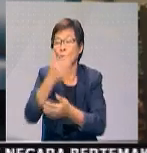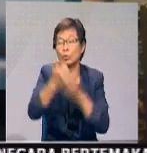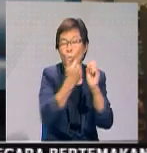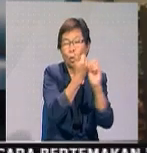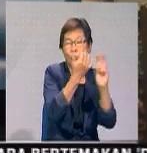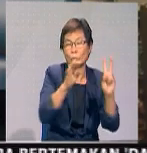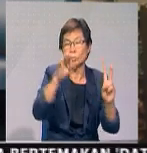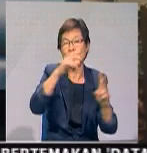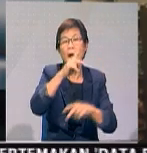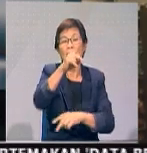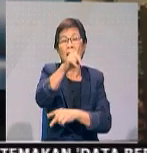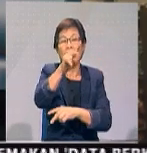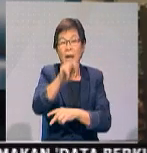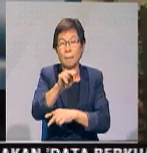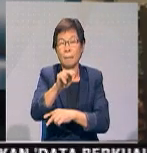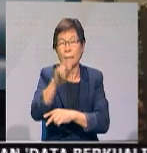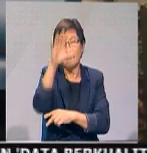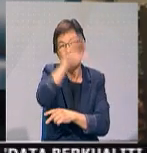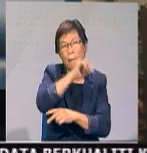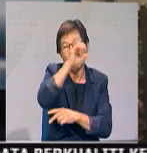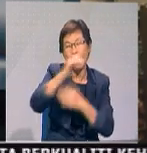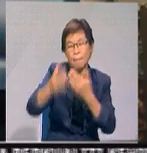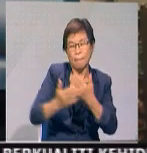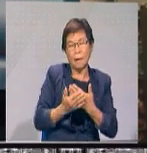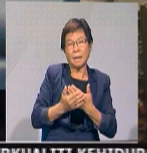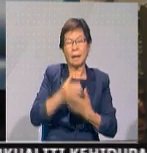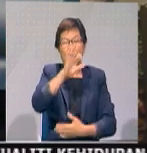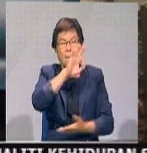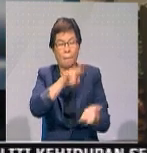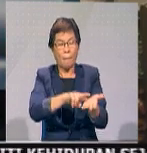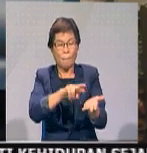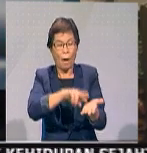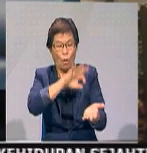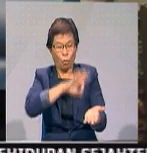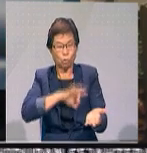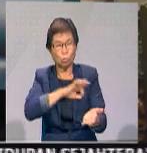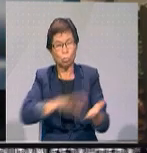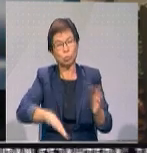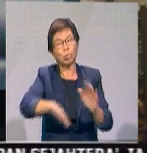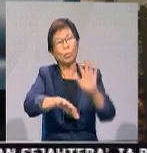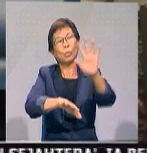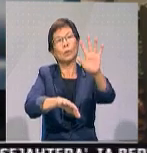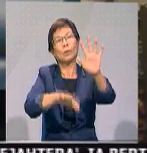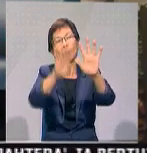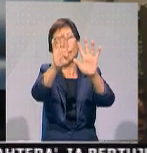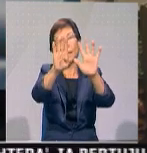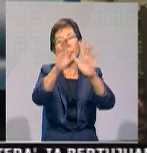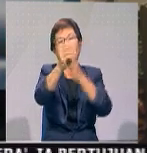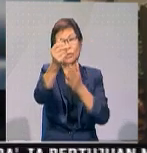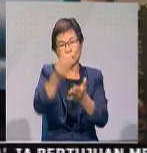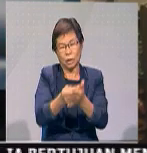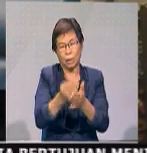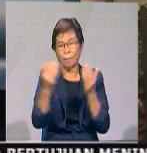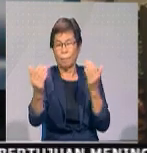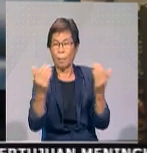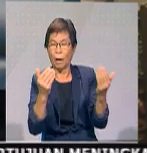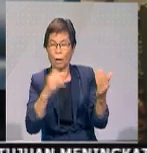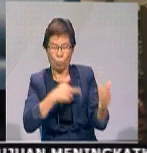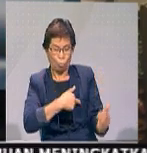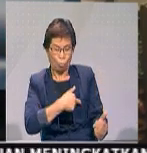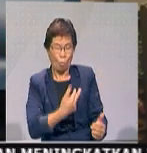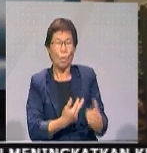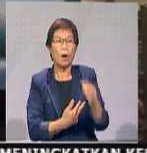Khazanah menjangkakan akan kembali mencatatkan keuntungan sekitar RM5 bilion berbanding